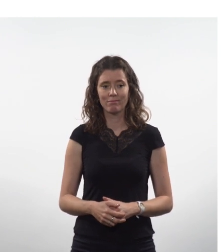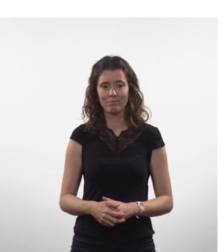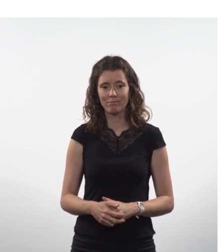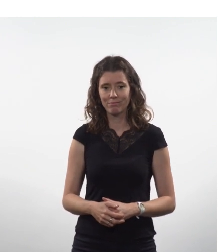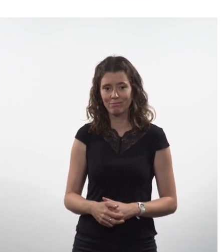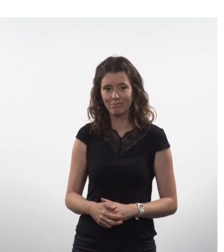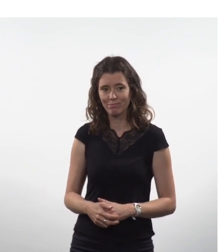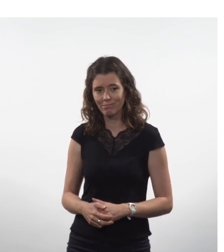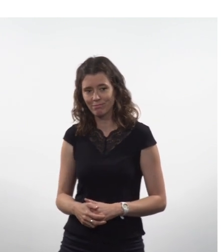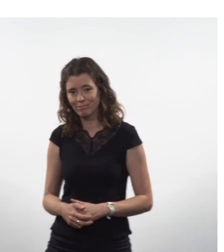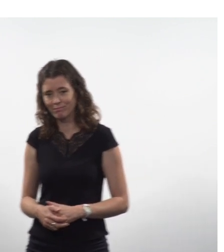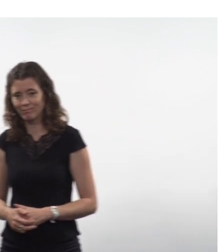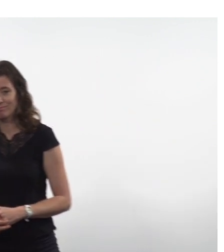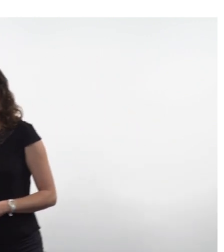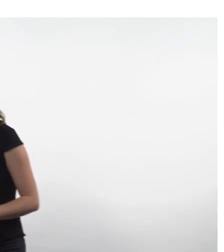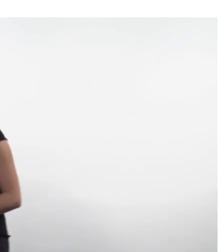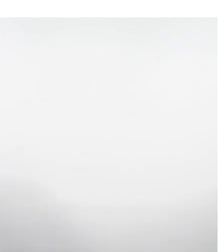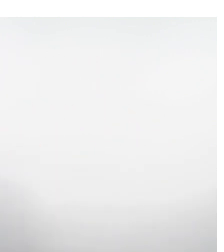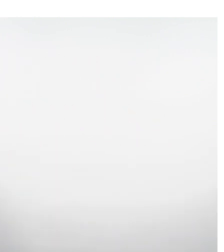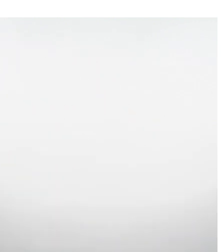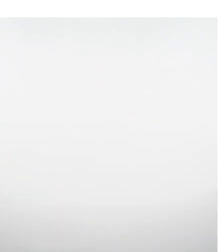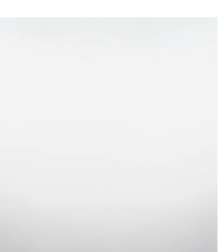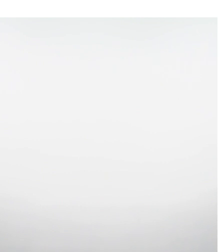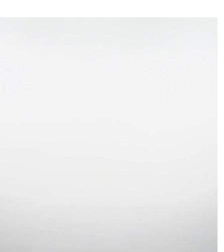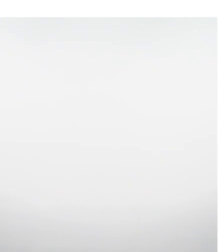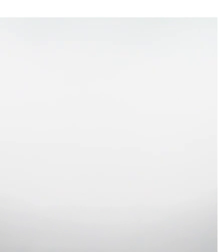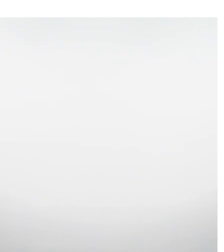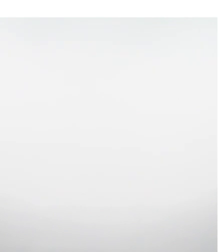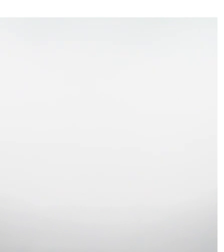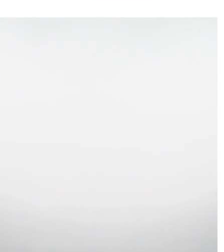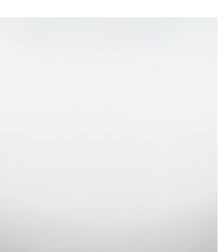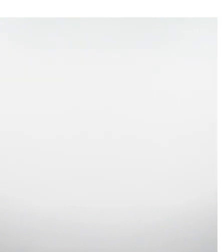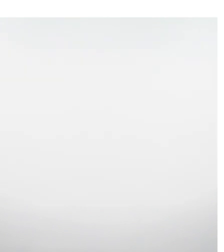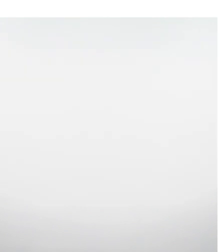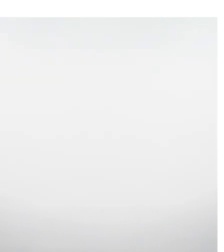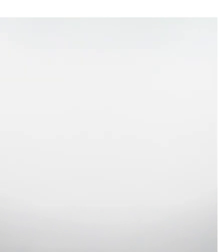Alors, est-ce qu'on peut revenir à la diapo précédente, s'il vous plaît?